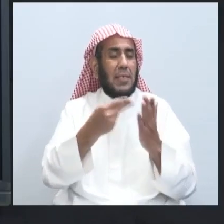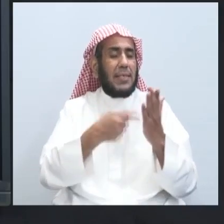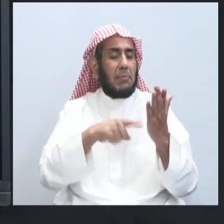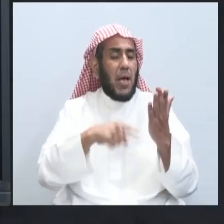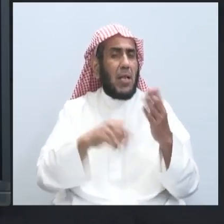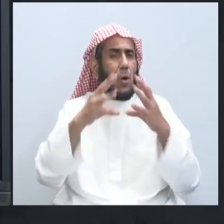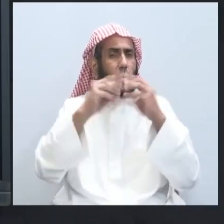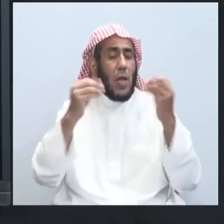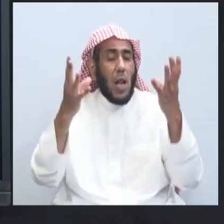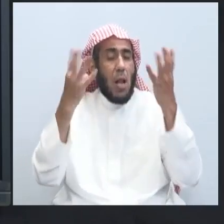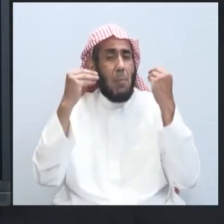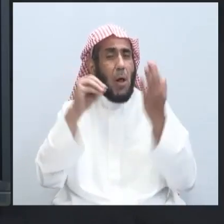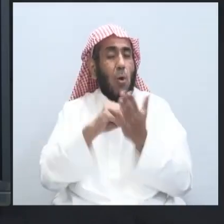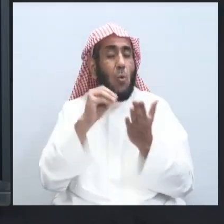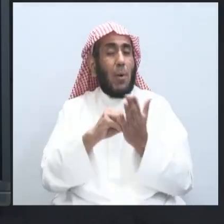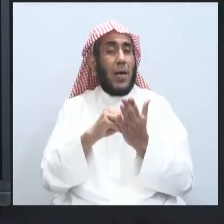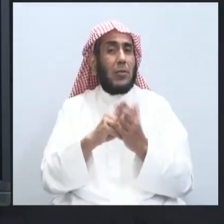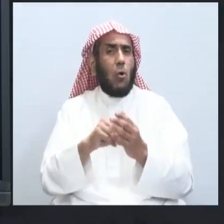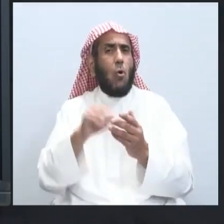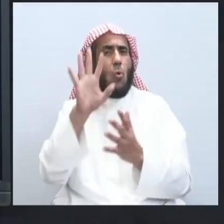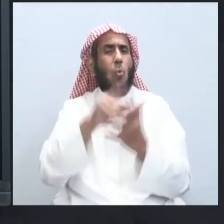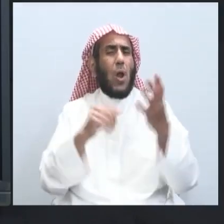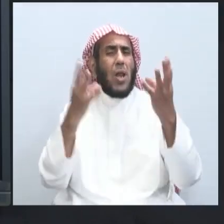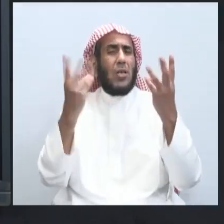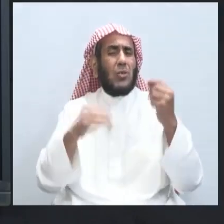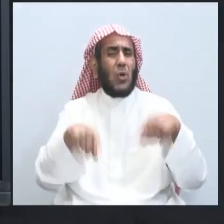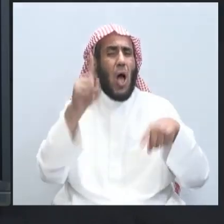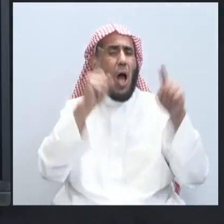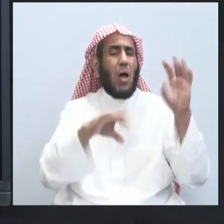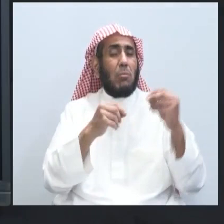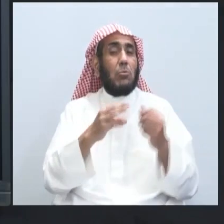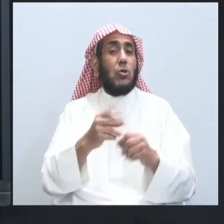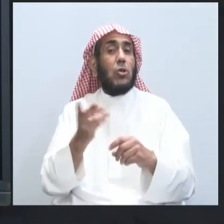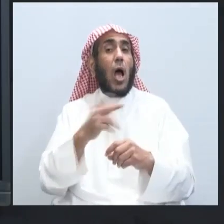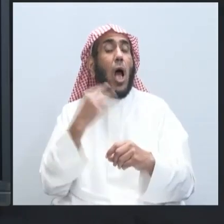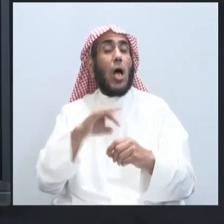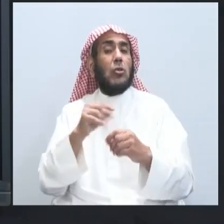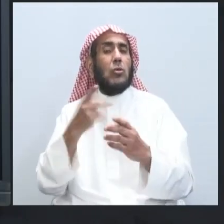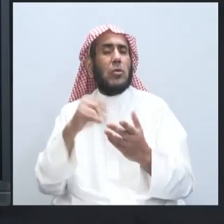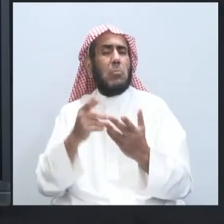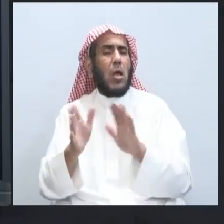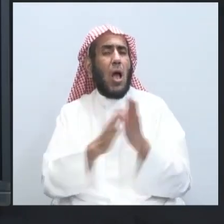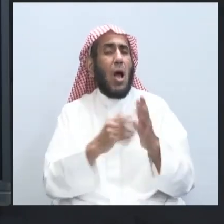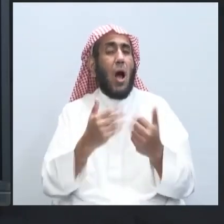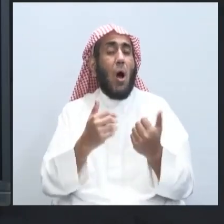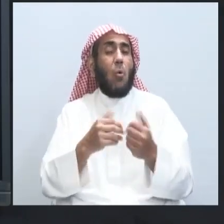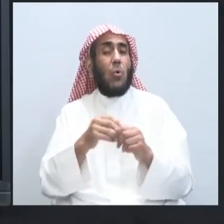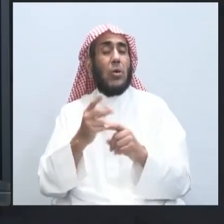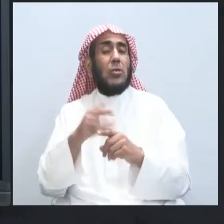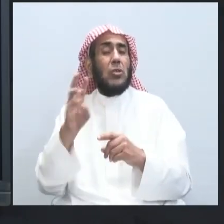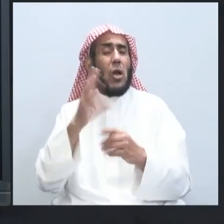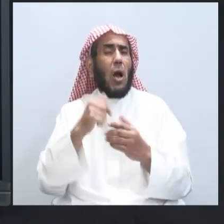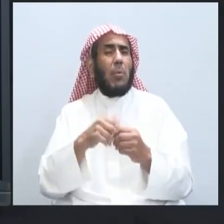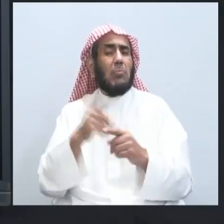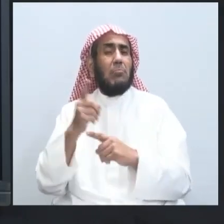تحليل المعلومات الموجوده والاحصاءات سواء من جهات رسميه او جهات او الشركه قامت بنفسها